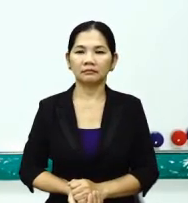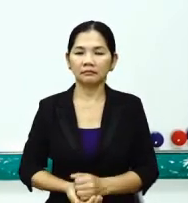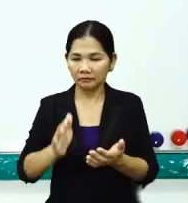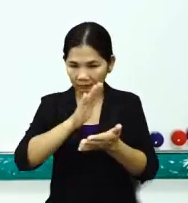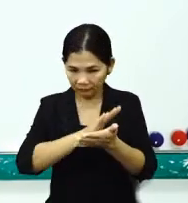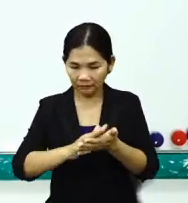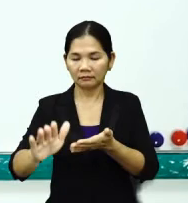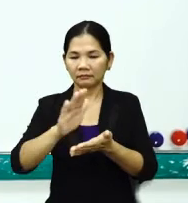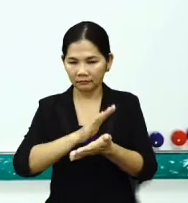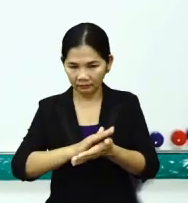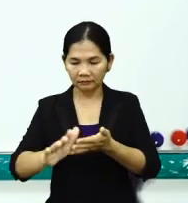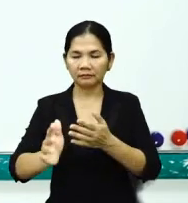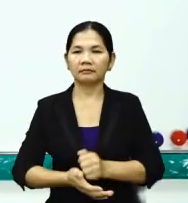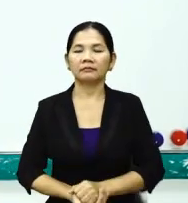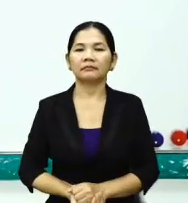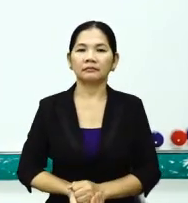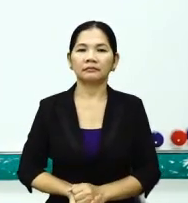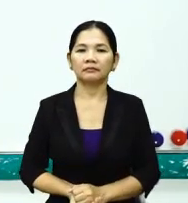Sát bạp.